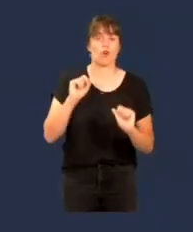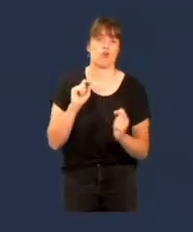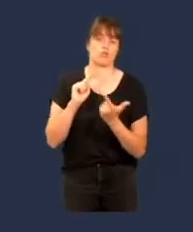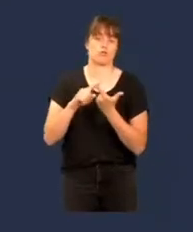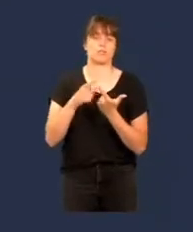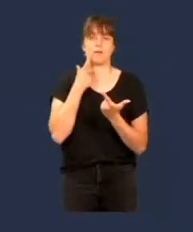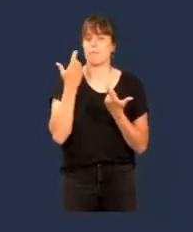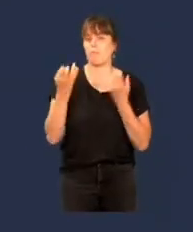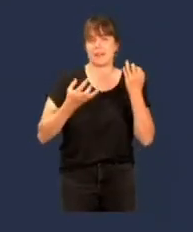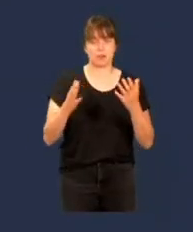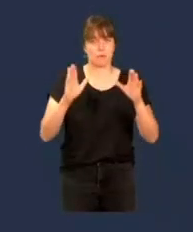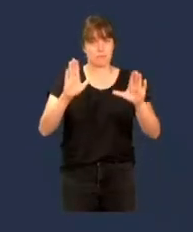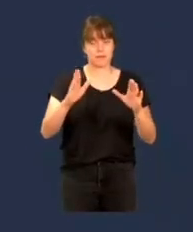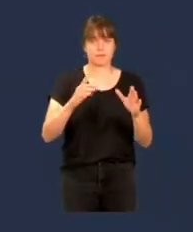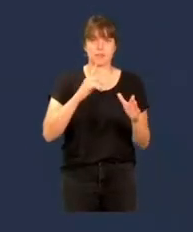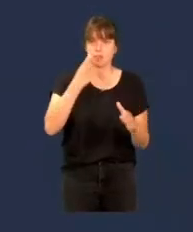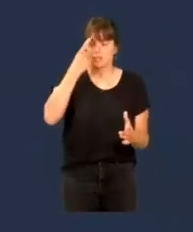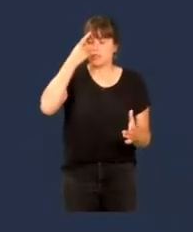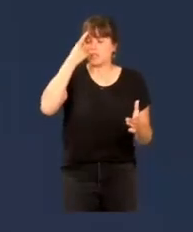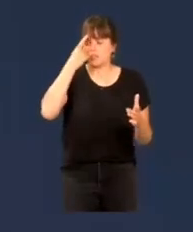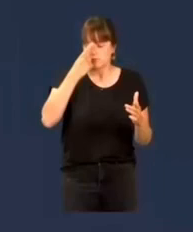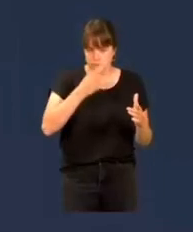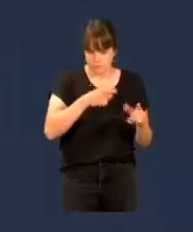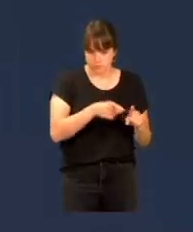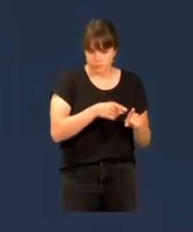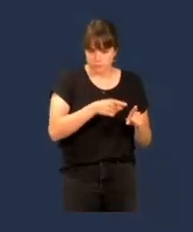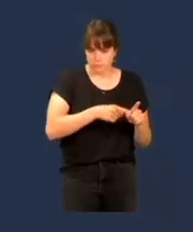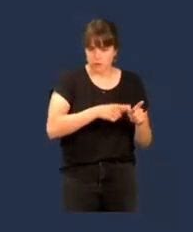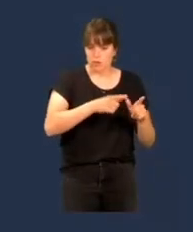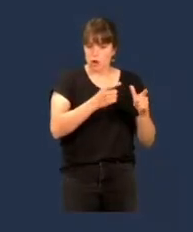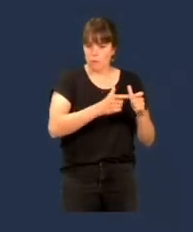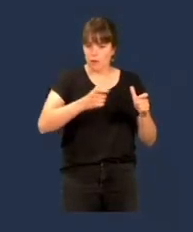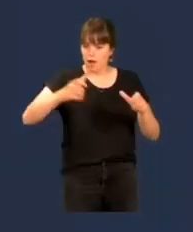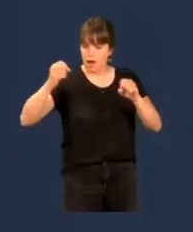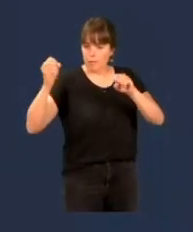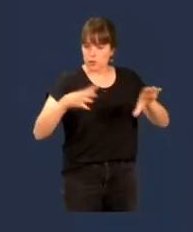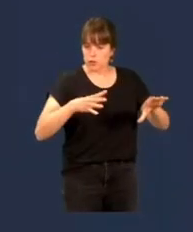j'aimerais qu'on pense à une friche pour accueillir une prison et qu'on puisse proposer ça également à l'État.